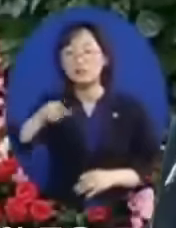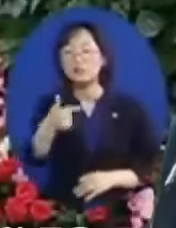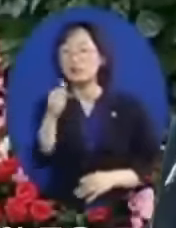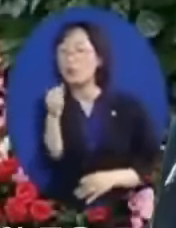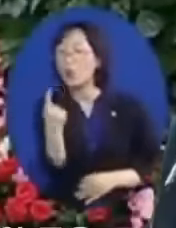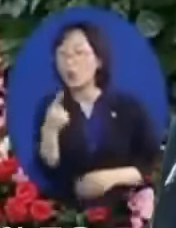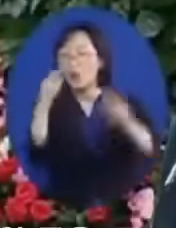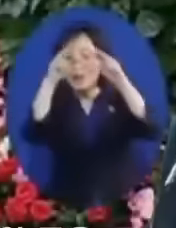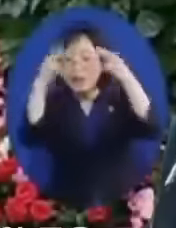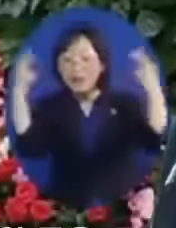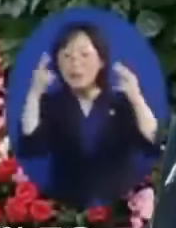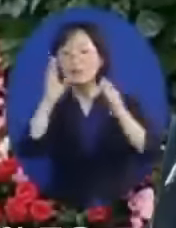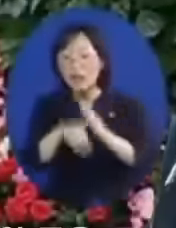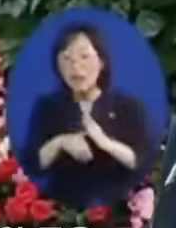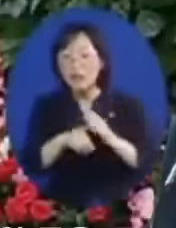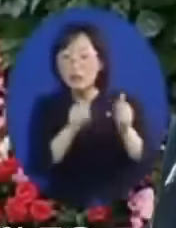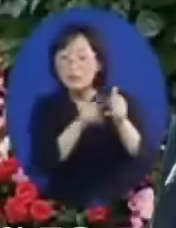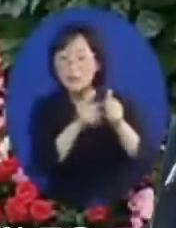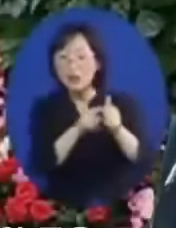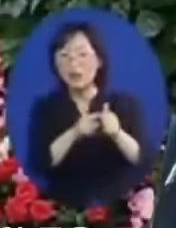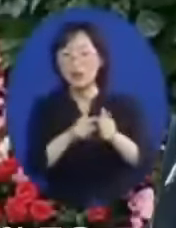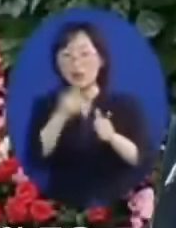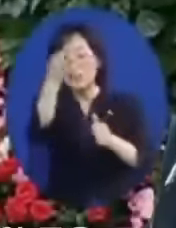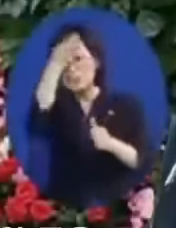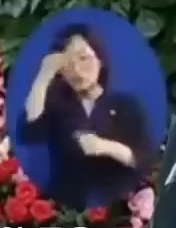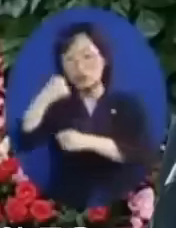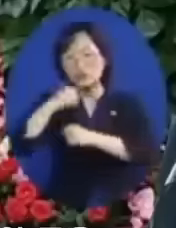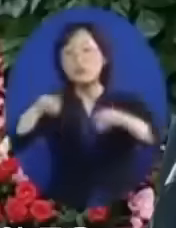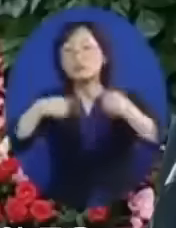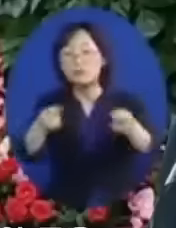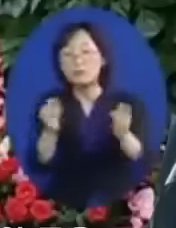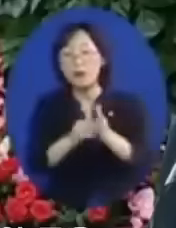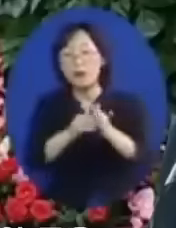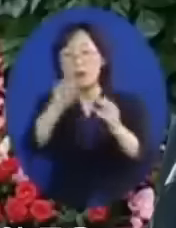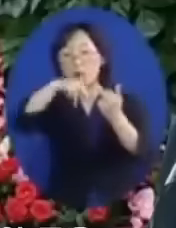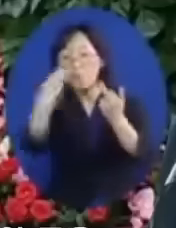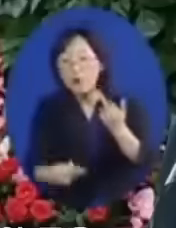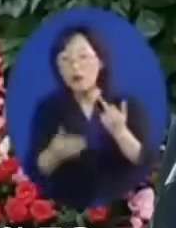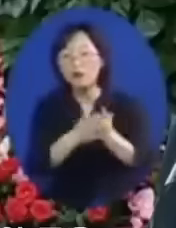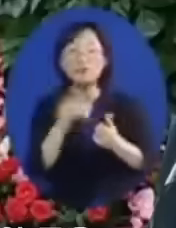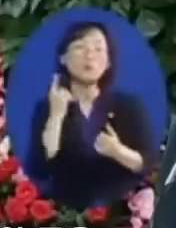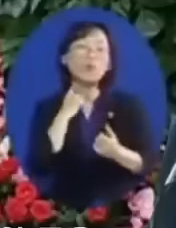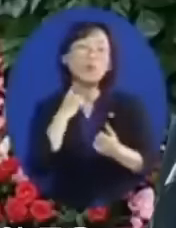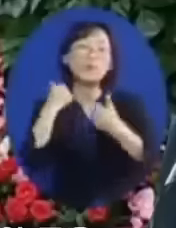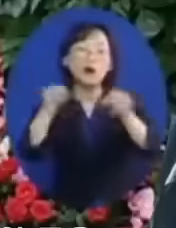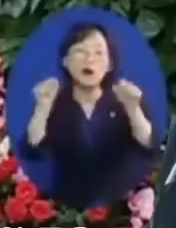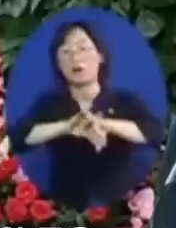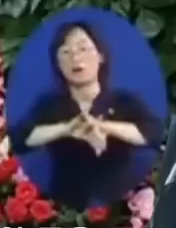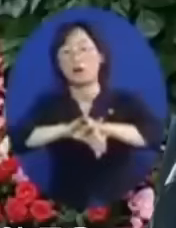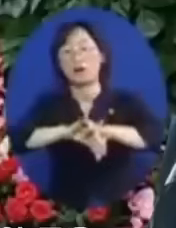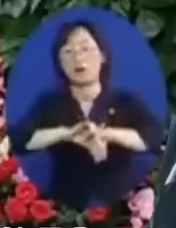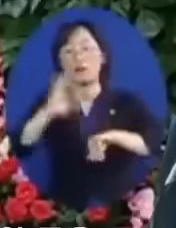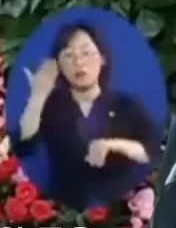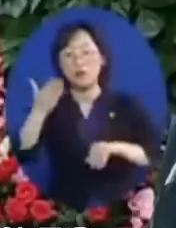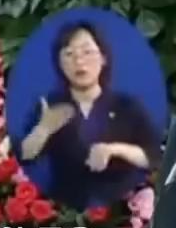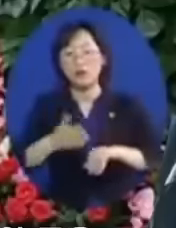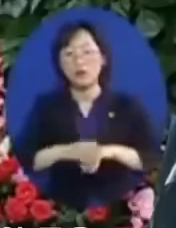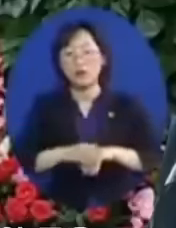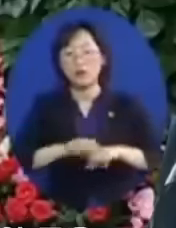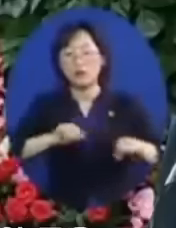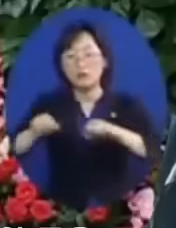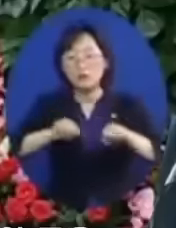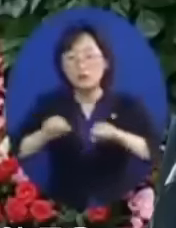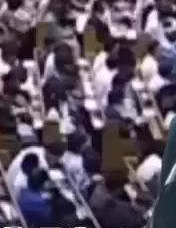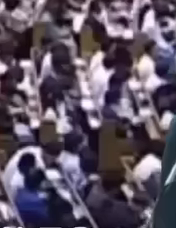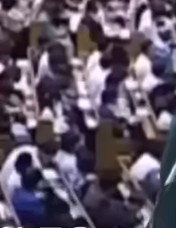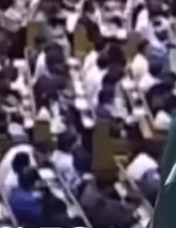때 기술병으로 군에 입대하여 탱크 위에서 떨어지는 바람에 목을 다치게 되어서 전신마비가 되어 일거수일투족을 남의